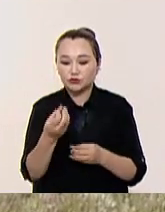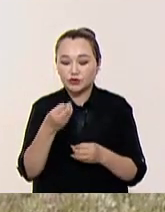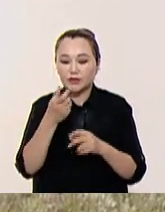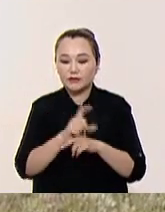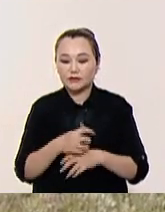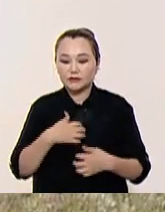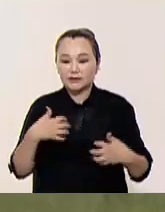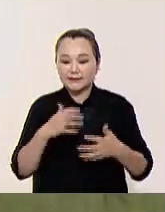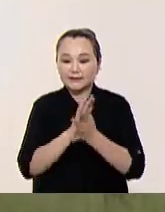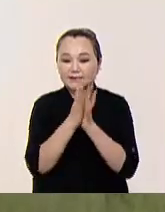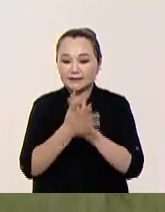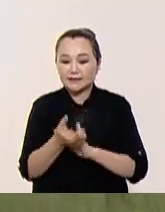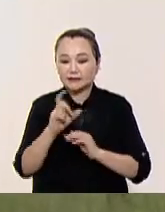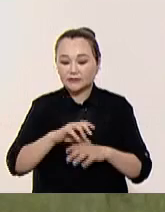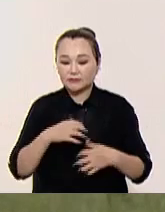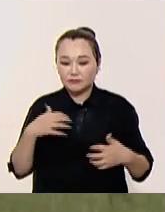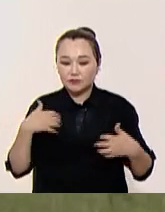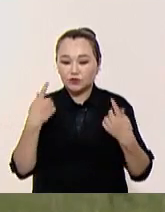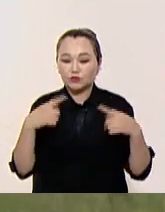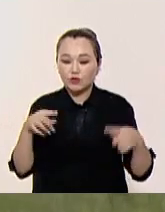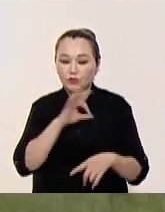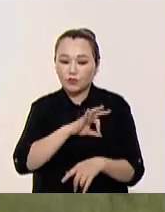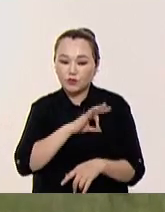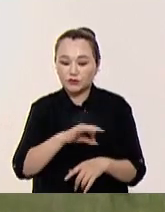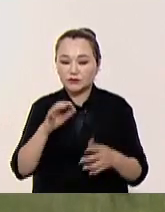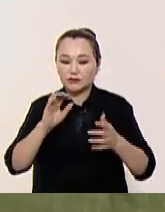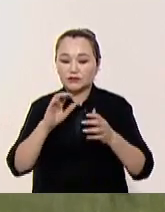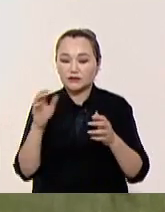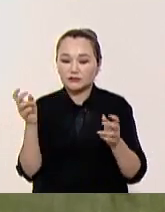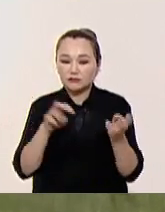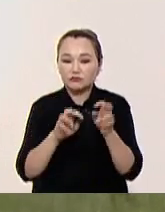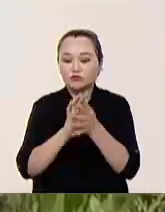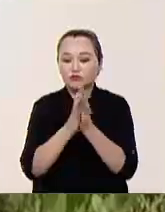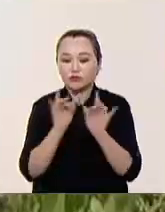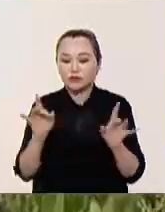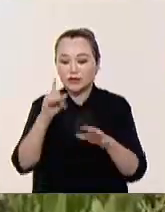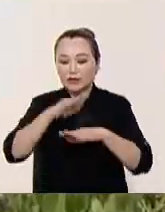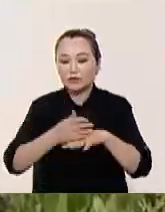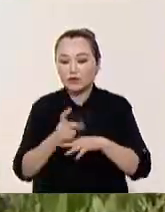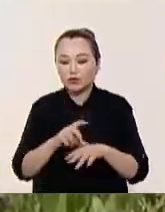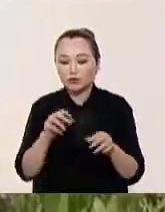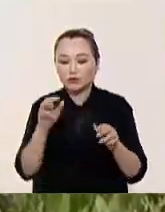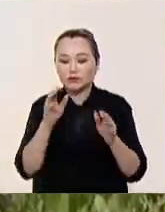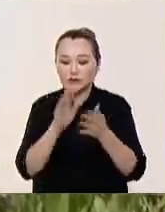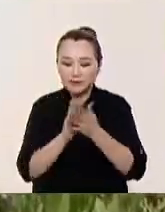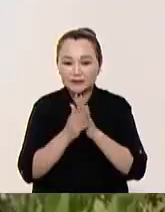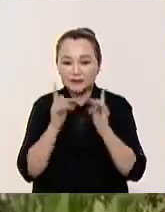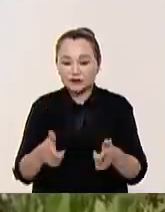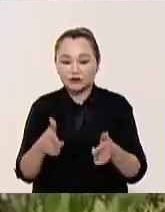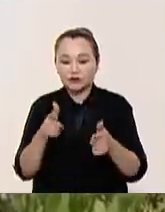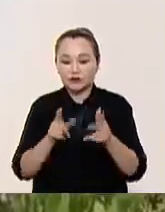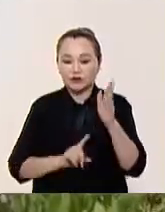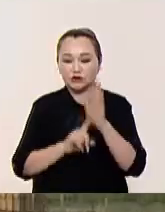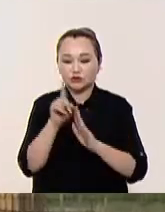мал сыймай жатқан жоқ. Сол мал иелері мен өзге де пайдаланушылар сыйыса алмай жүр дейді әкімдіктегілер. Сондықтан мамандар келісім жолымен мәселені шешуді